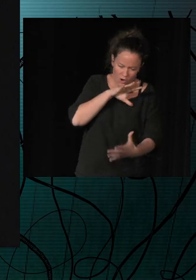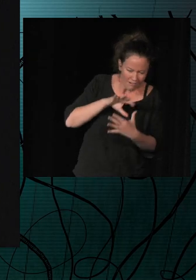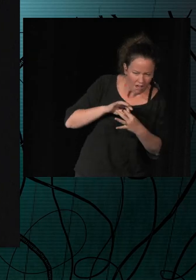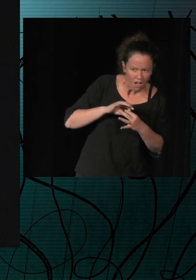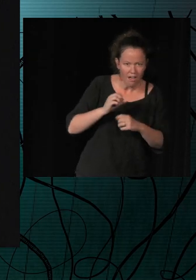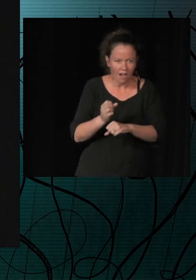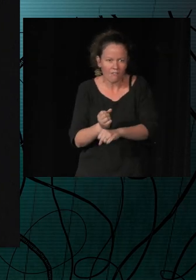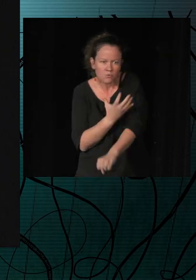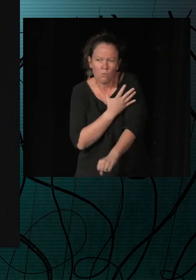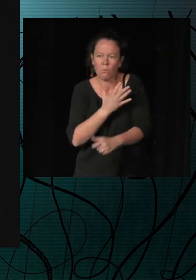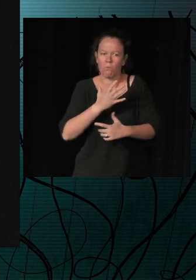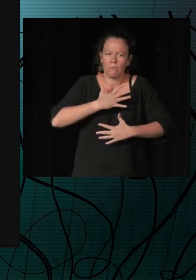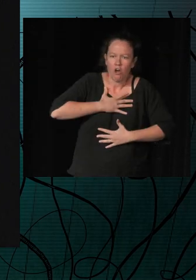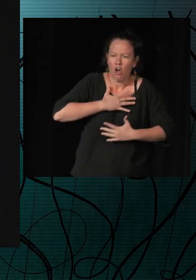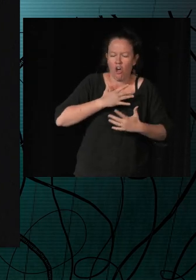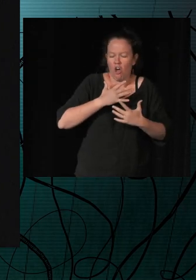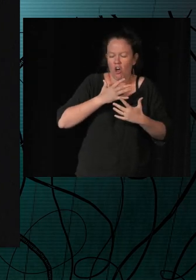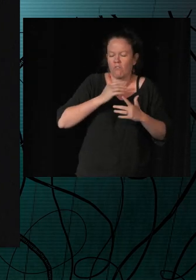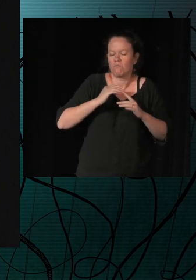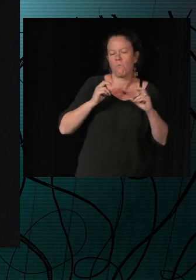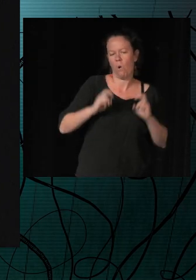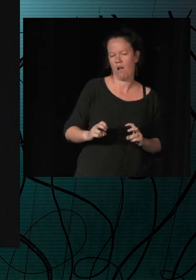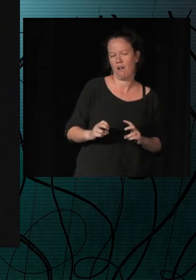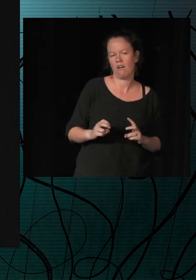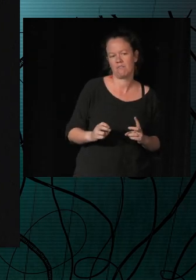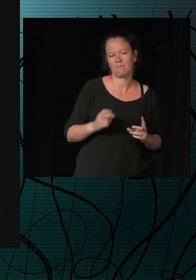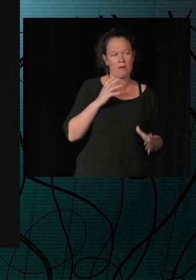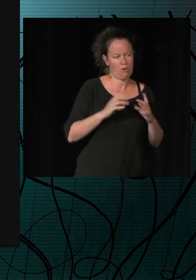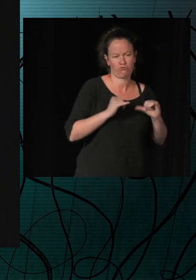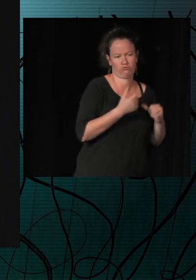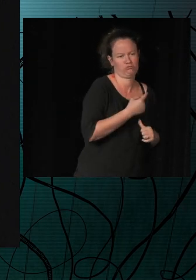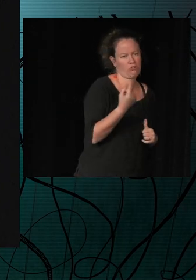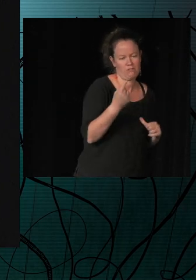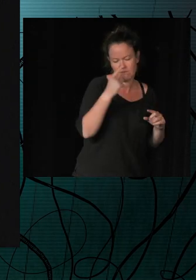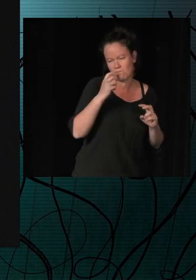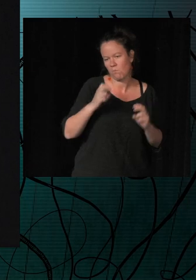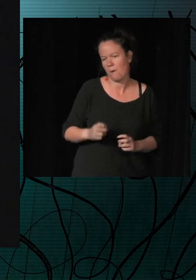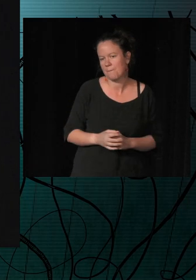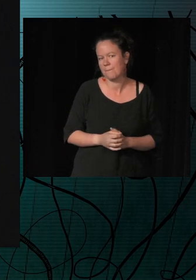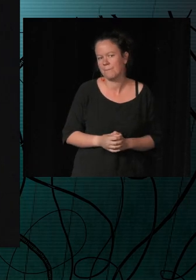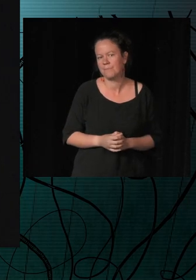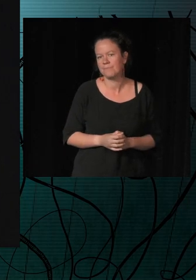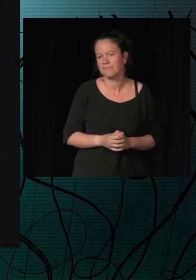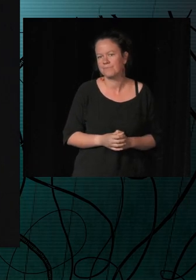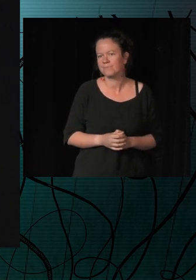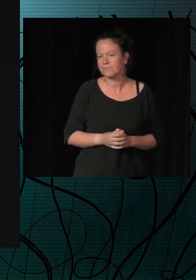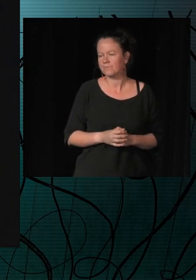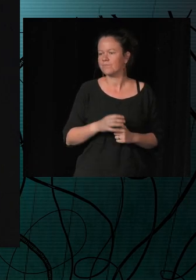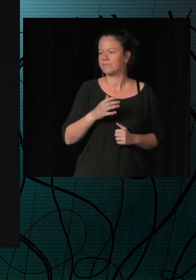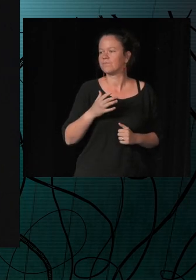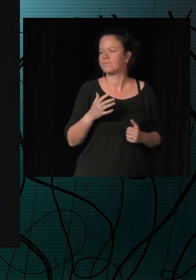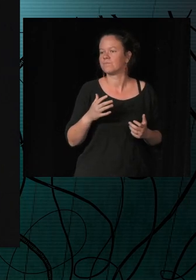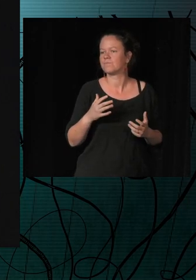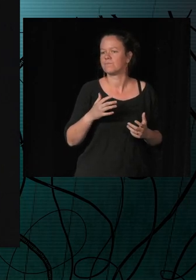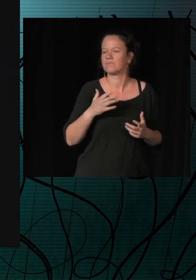c'était moins fort à mon sens j'ai j'ai j'étais dans une autre perspective donc c'est euh ouais je j'envisage pas pour découvrir le